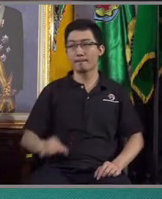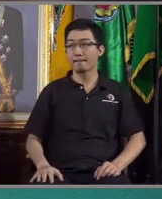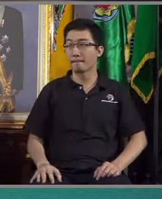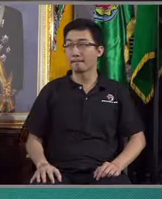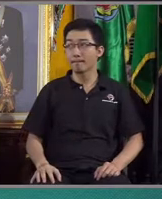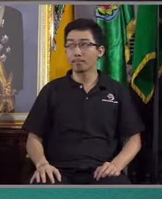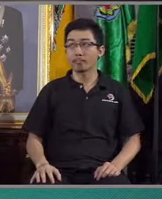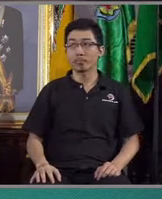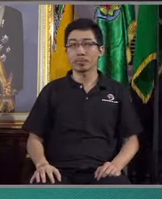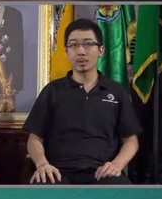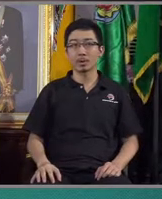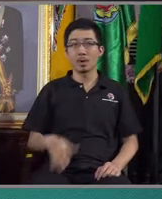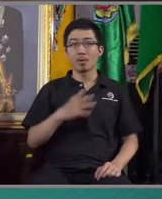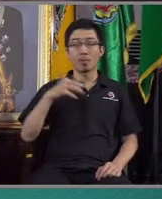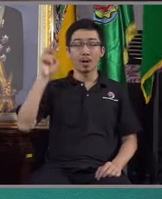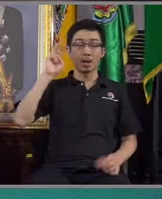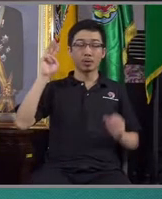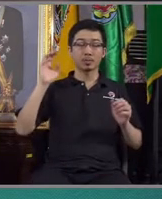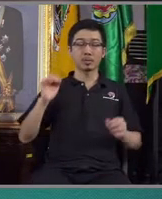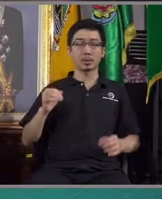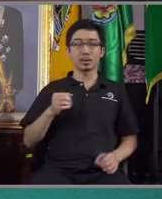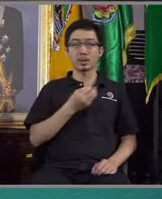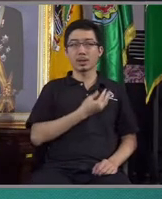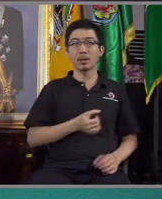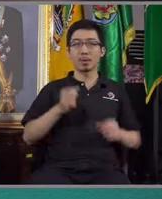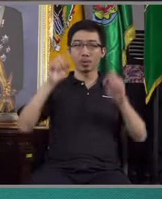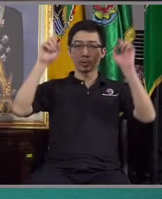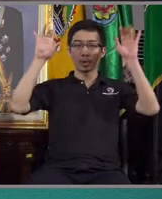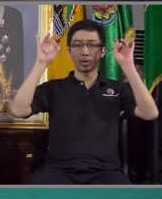Assalamualaikum warahmatullahi wabarakatuh.